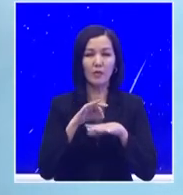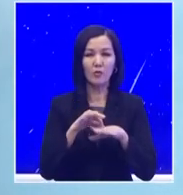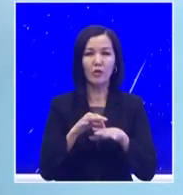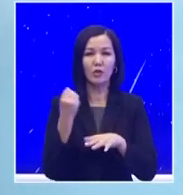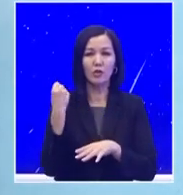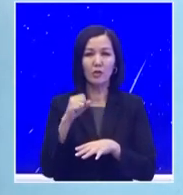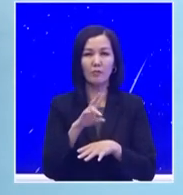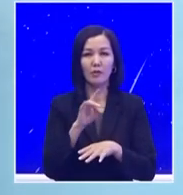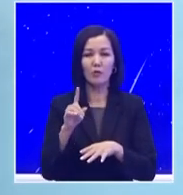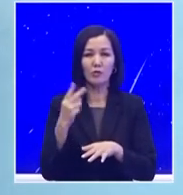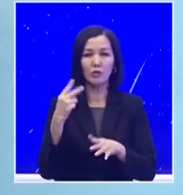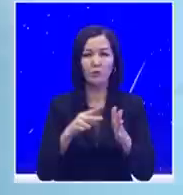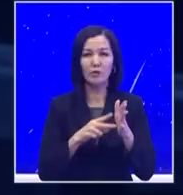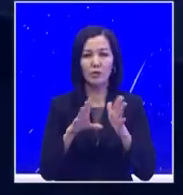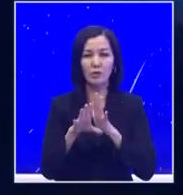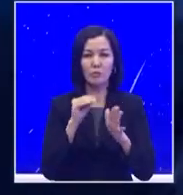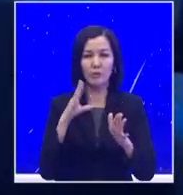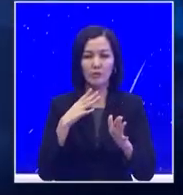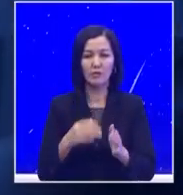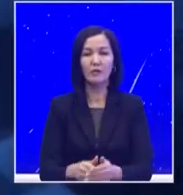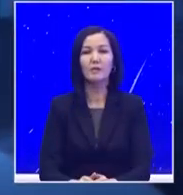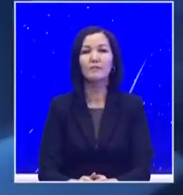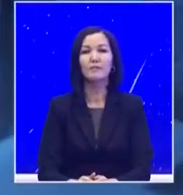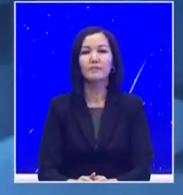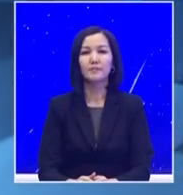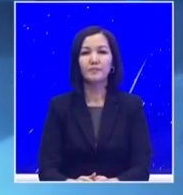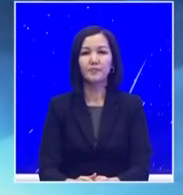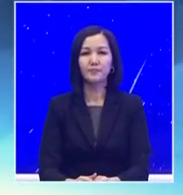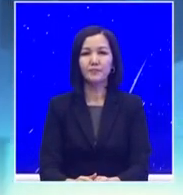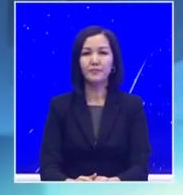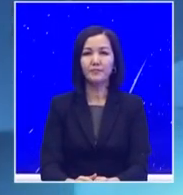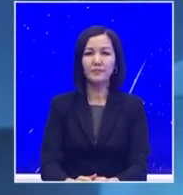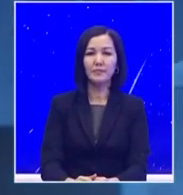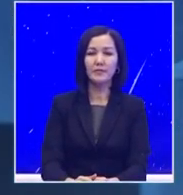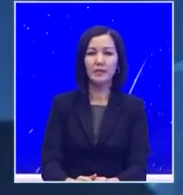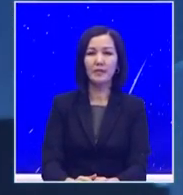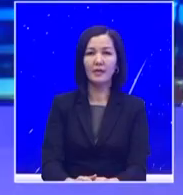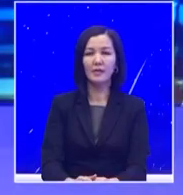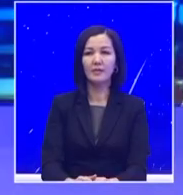жеңімпазы наурыздың 27-сі күні белгілі болмақ. Жарқын Нұрланұлы, Айдос Халиев, Жетісу телеарнасы.